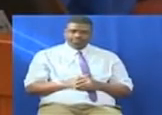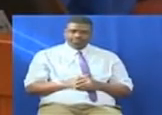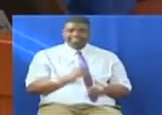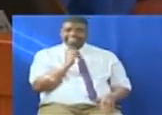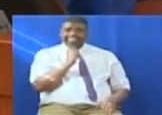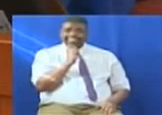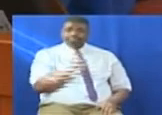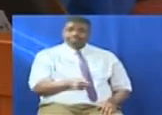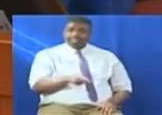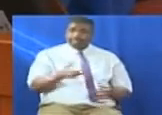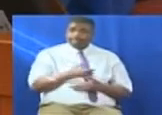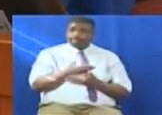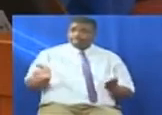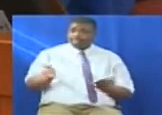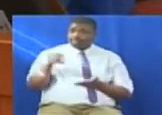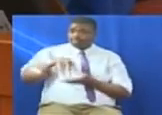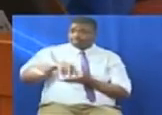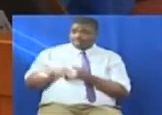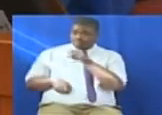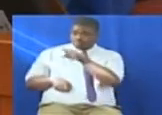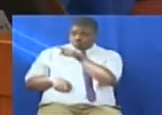Spika, usingekuwa na msimamo